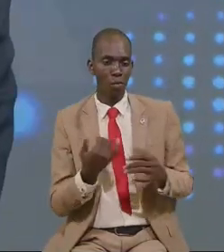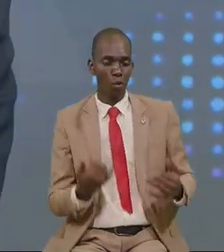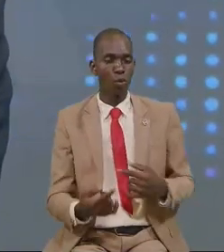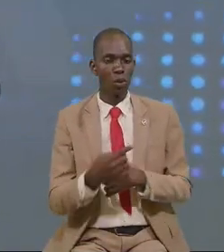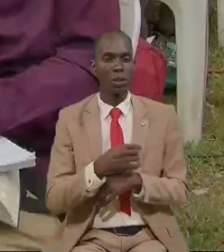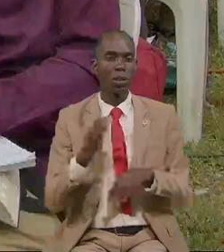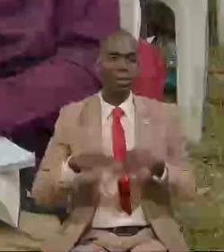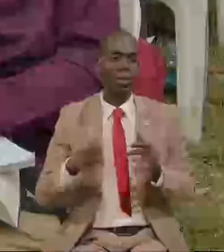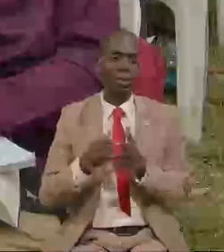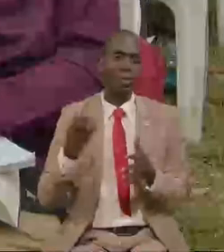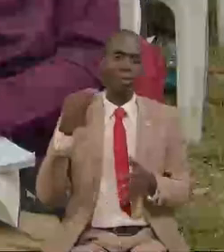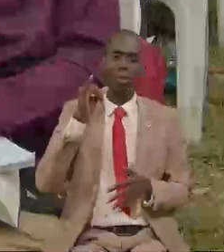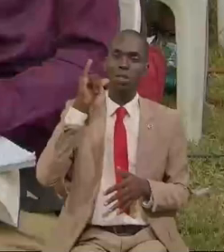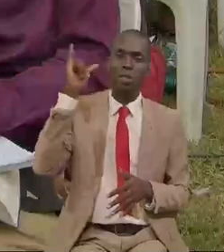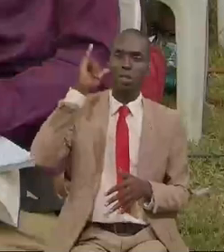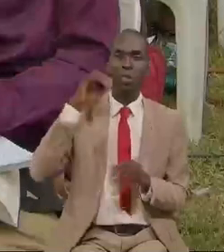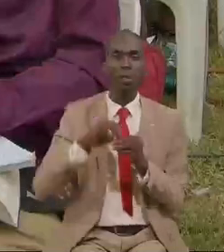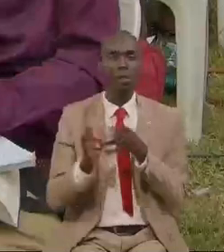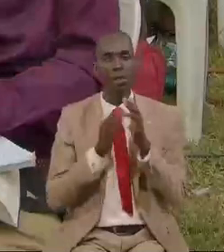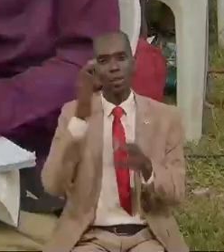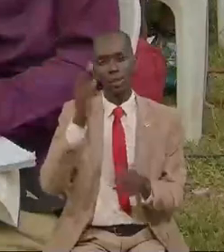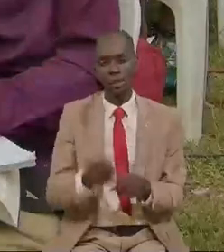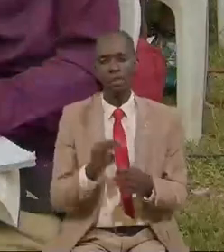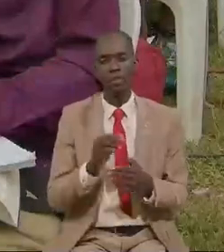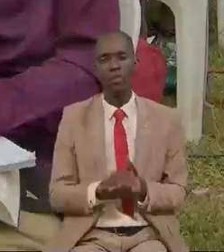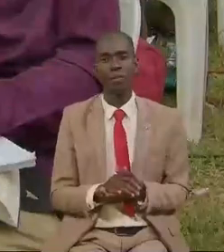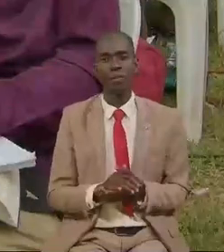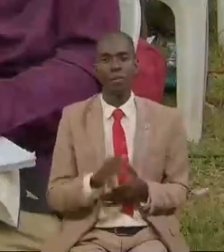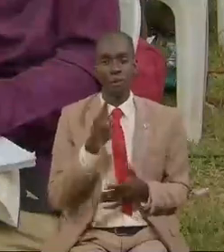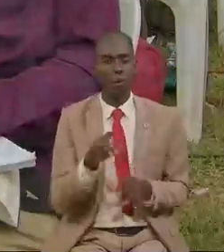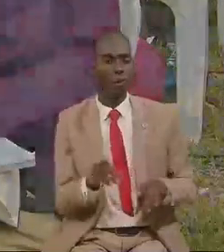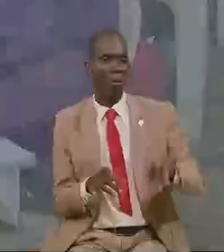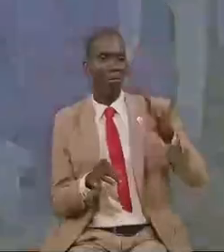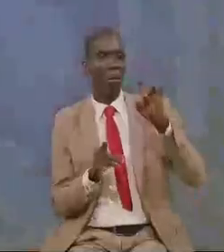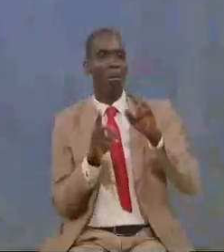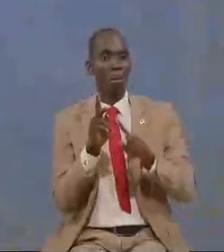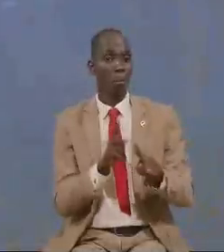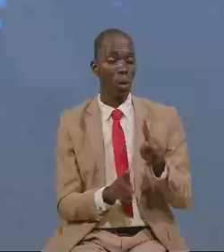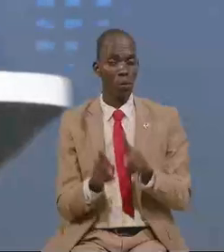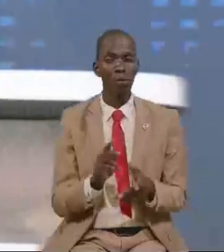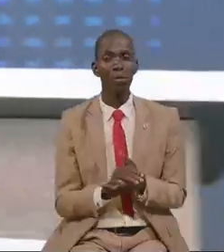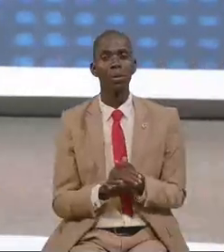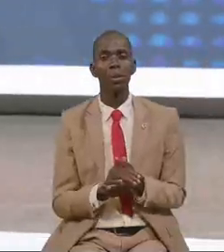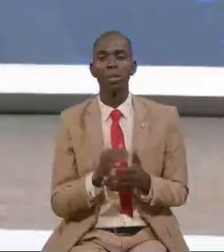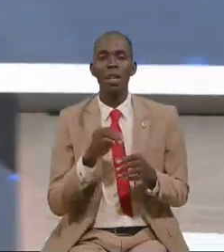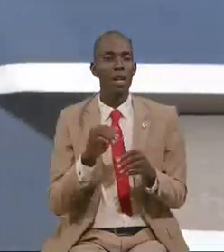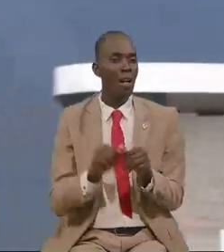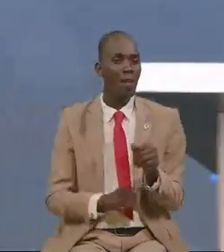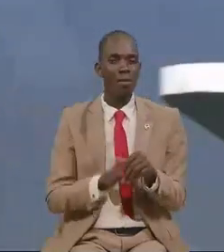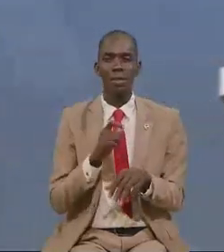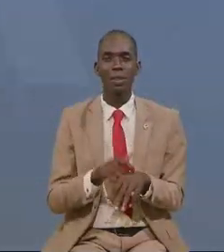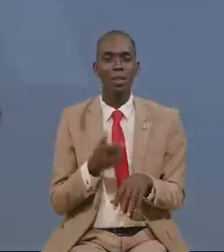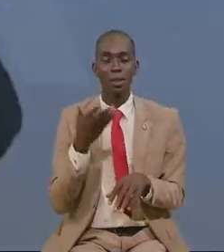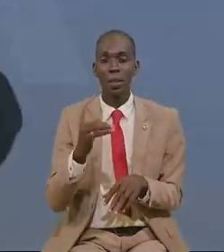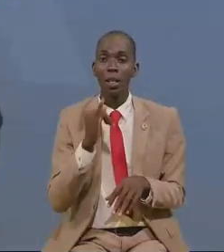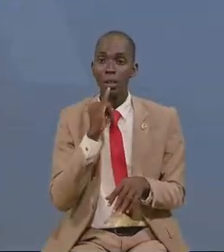hier au nom de Jésus. Vous voyez des gens Chaque fois qu'il y a une